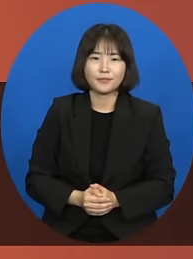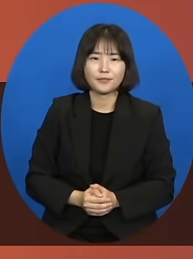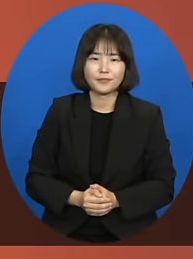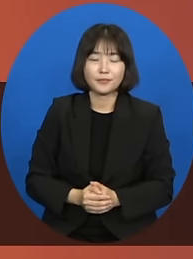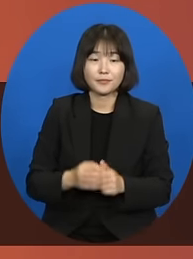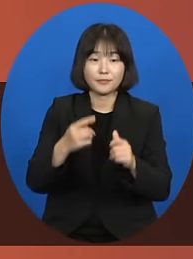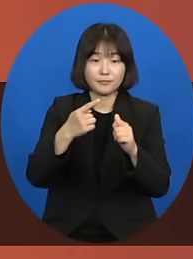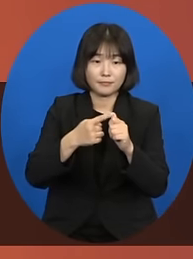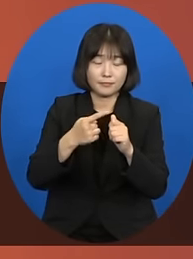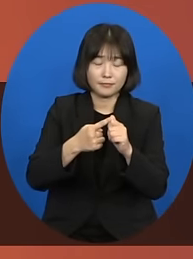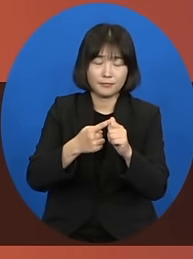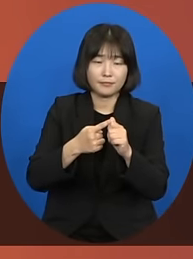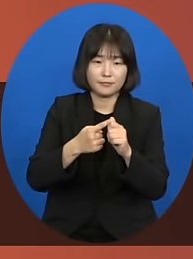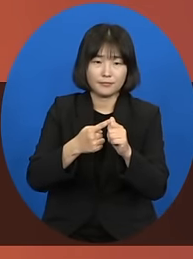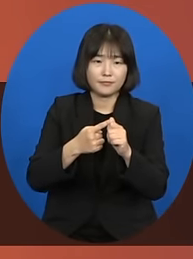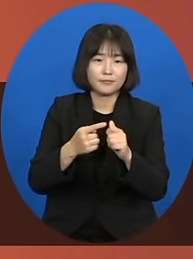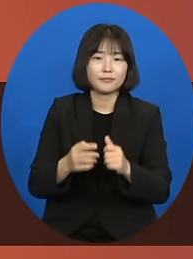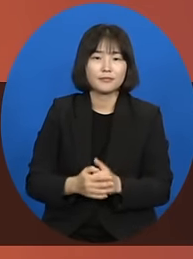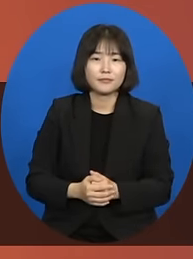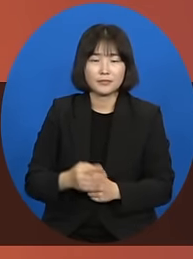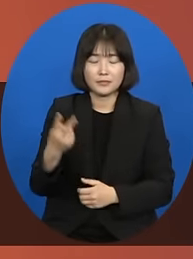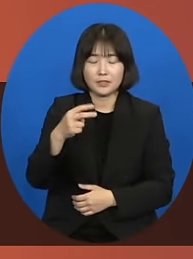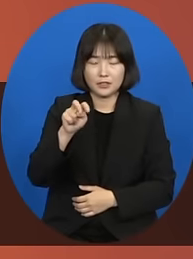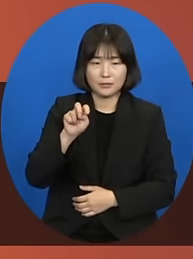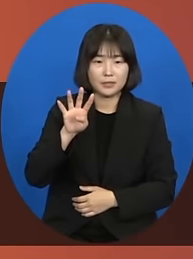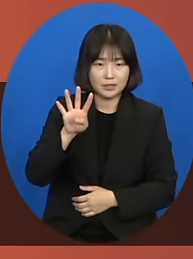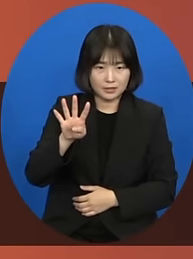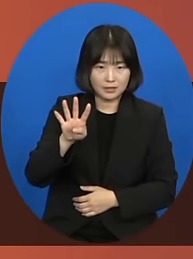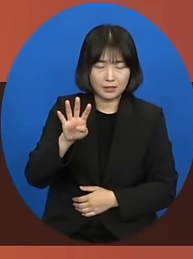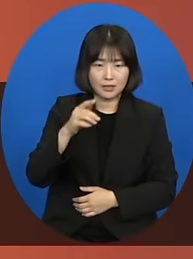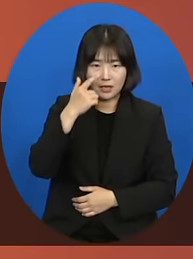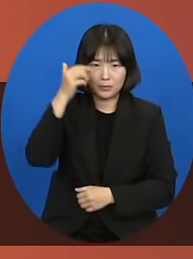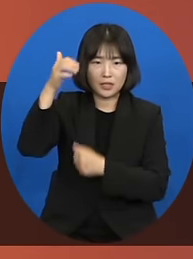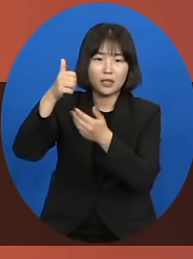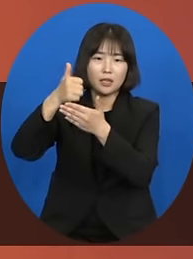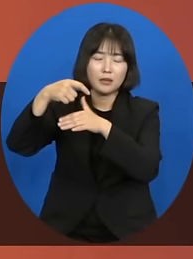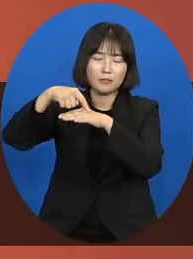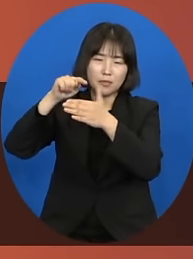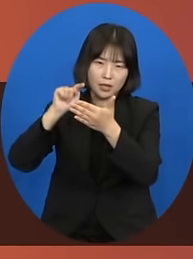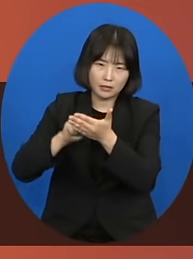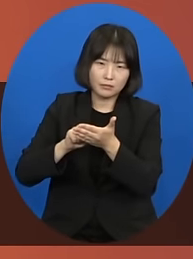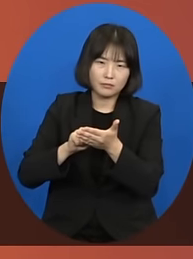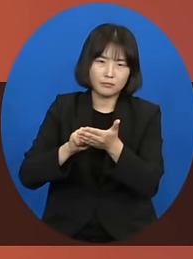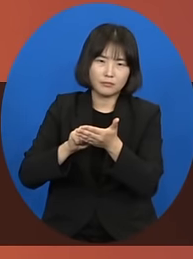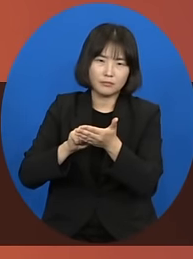첫 번째 기도 제목, 올해 2024년 아버지 하나님의 마음을,